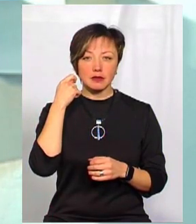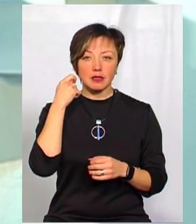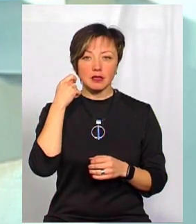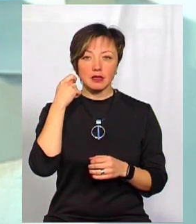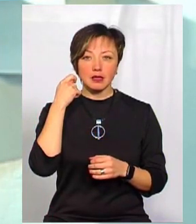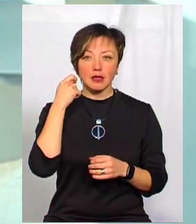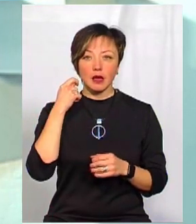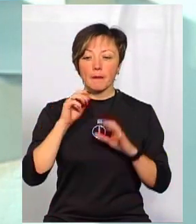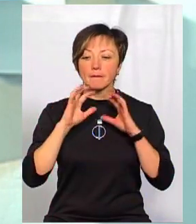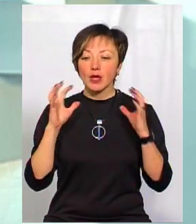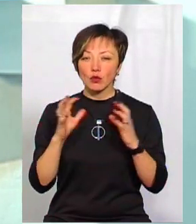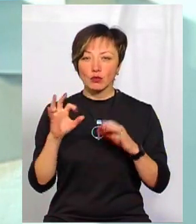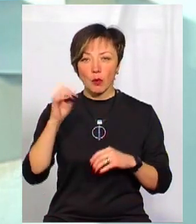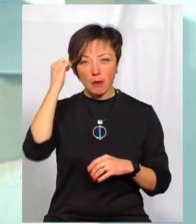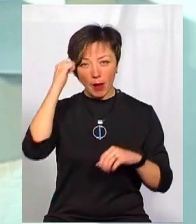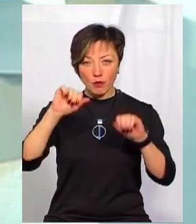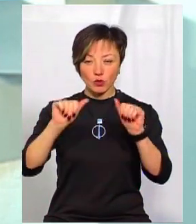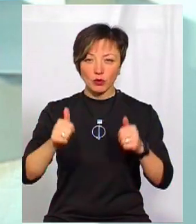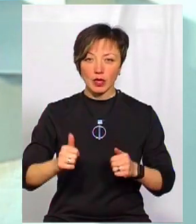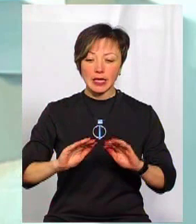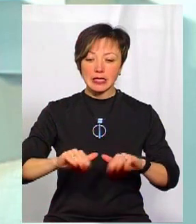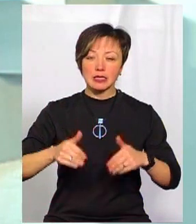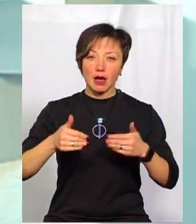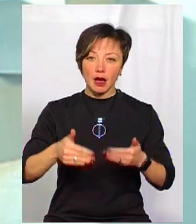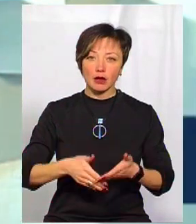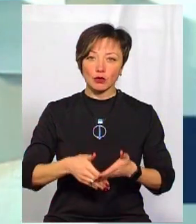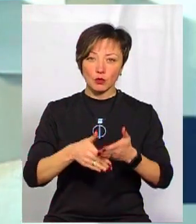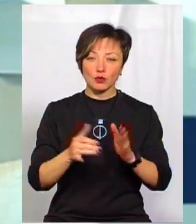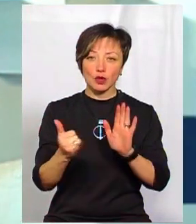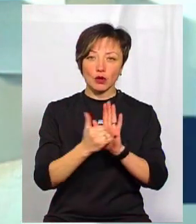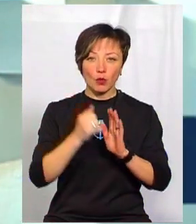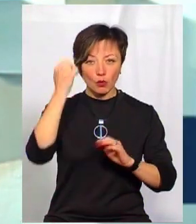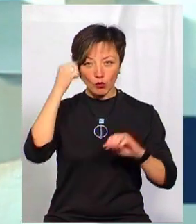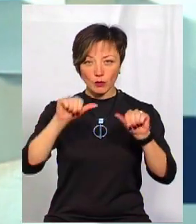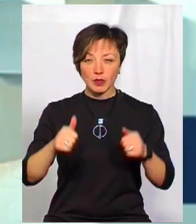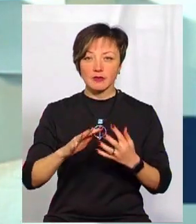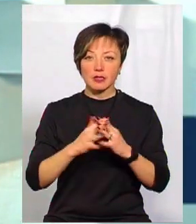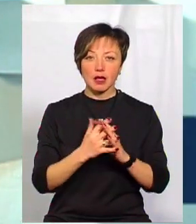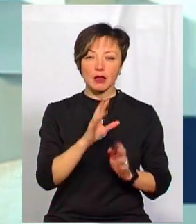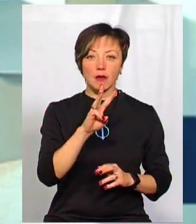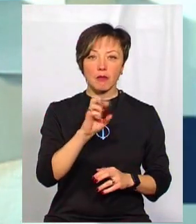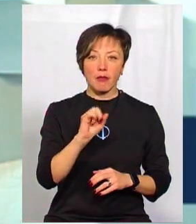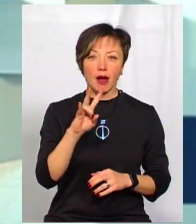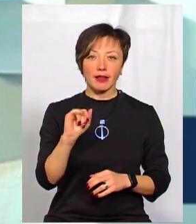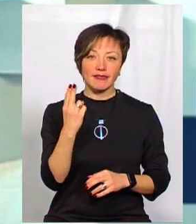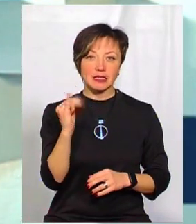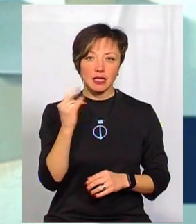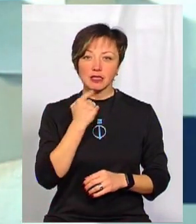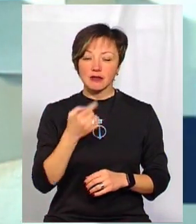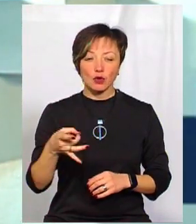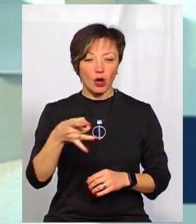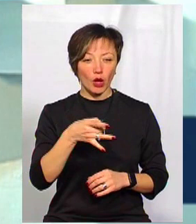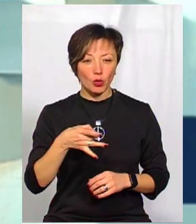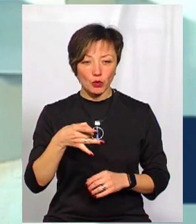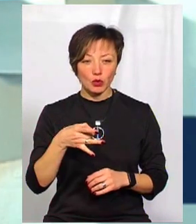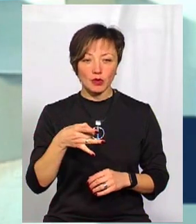пам'ятні монументи. Він є ініціатором встановлення пам'ятного монументу у селі Манівці Красилівського району.